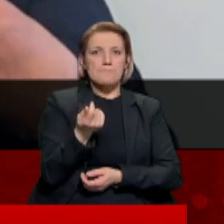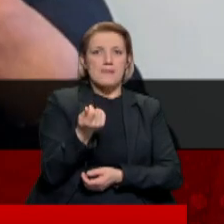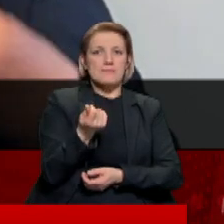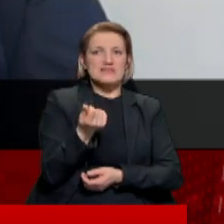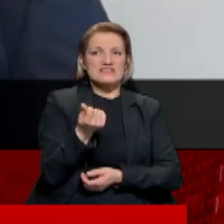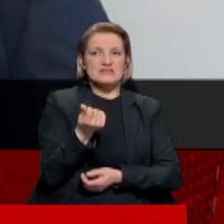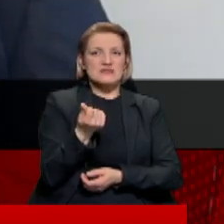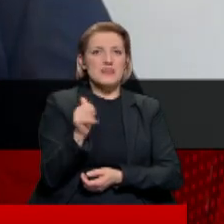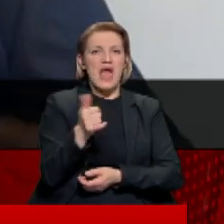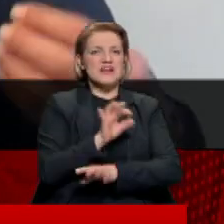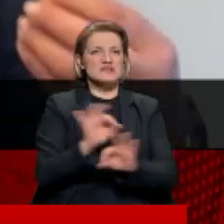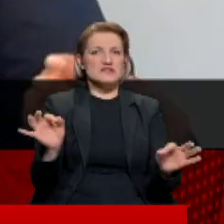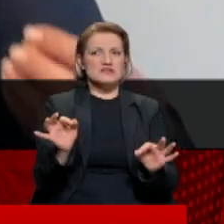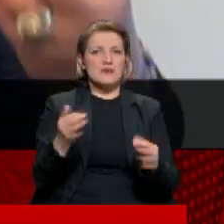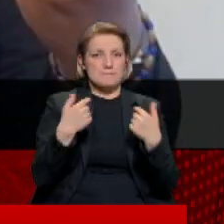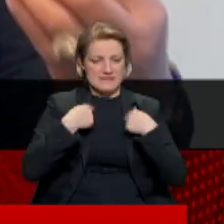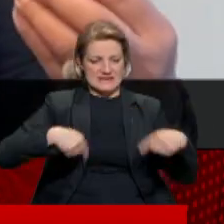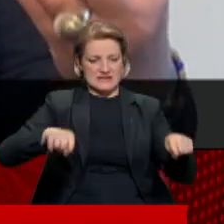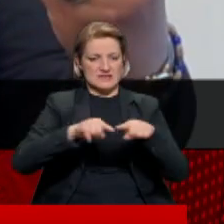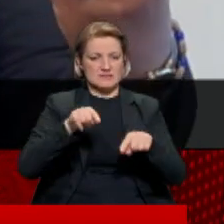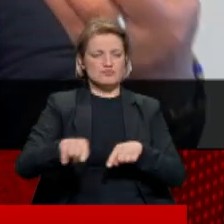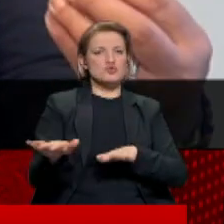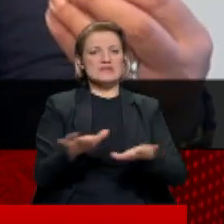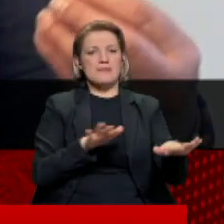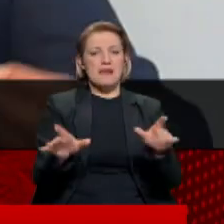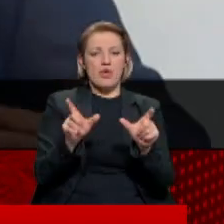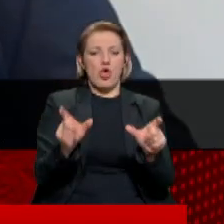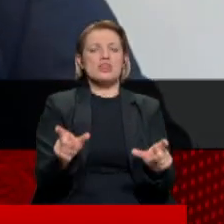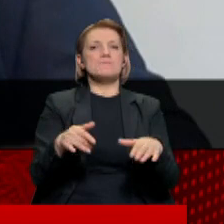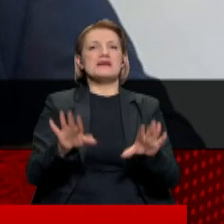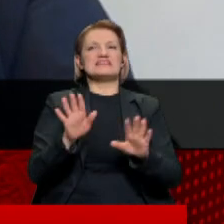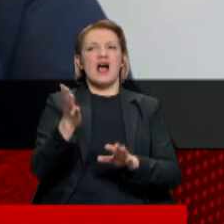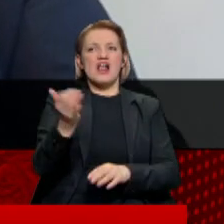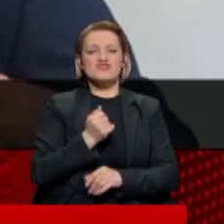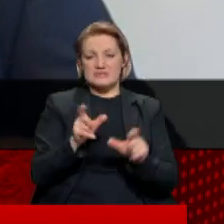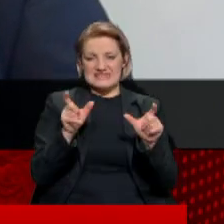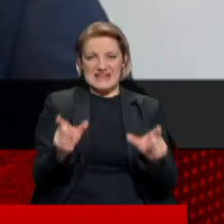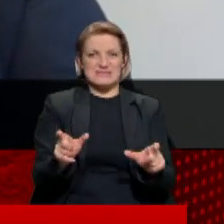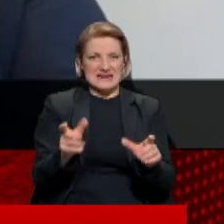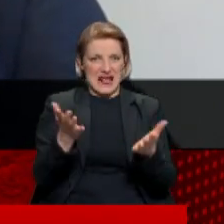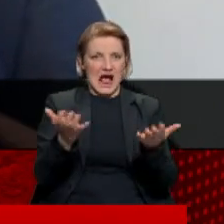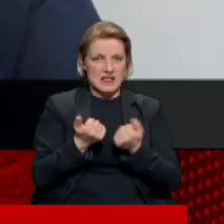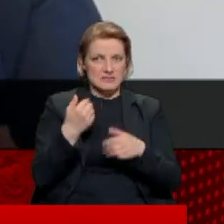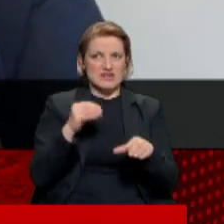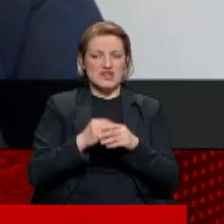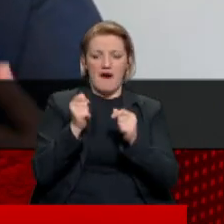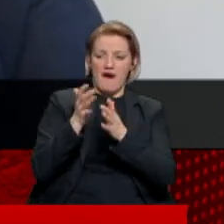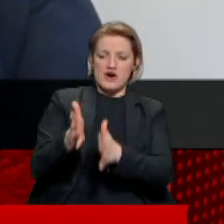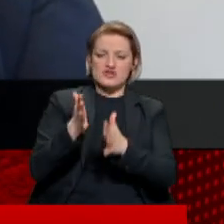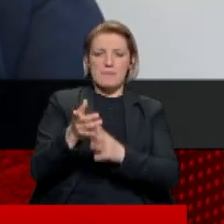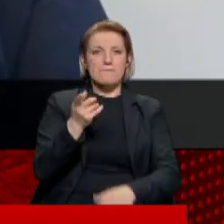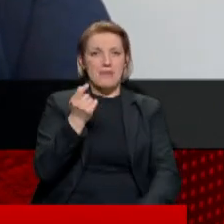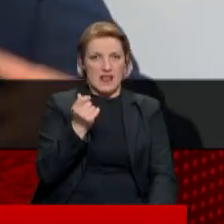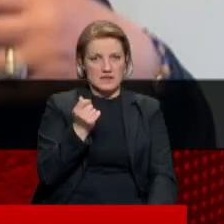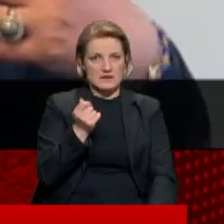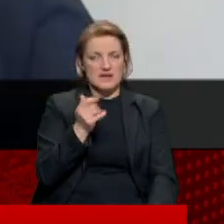da gerçekten değersiz. Biz bu depremler önlenmesin diye alacağımız tedbirleri almak için harcayacağımız